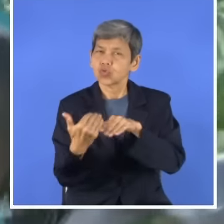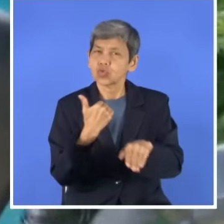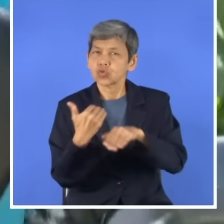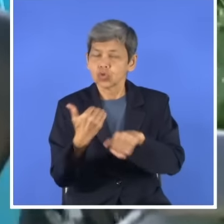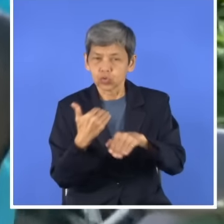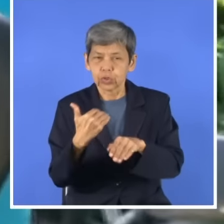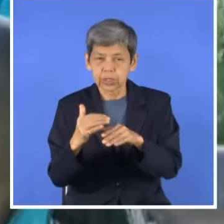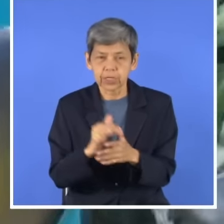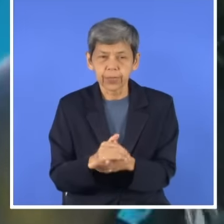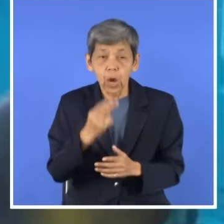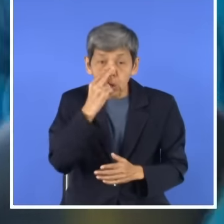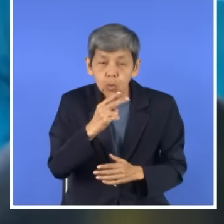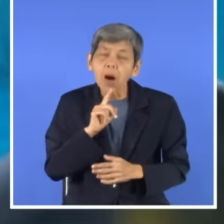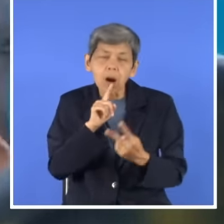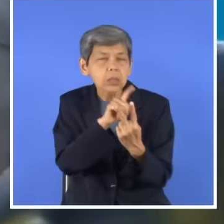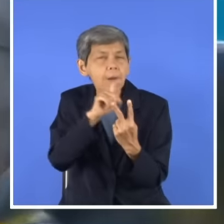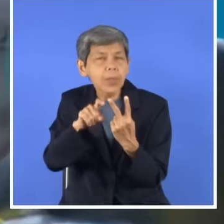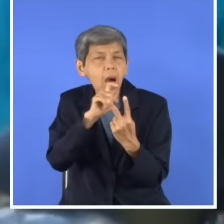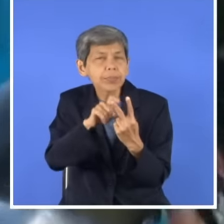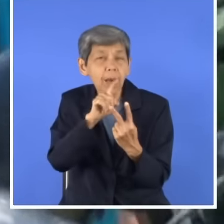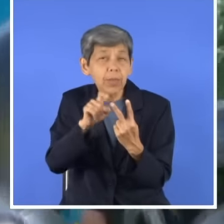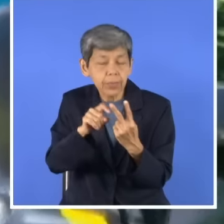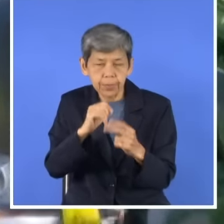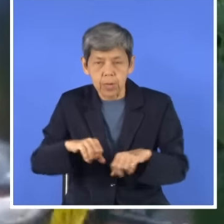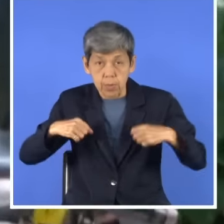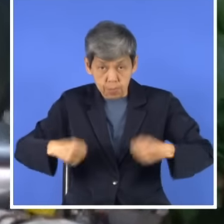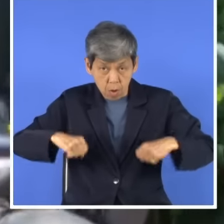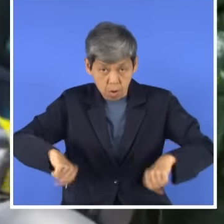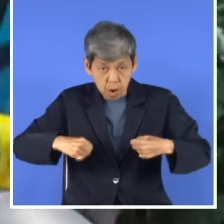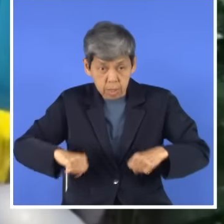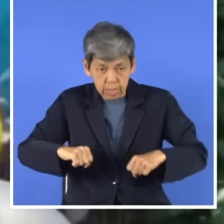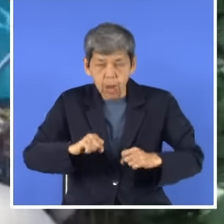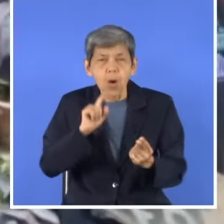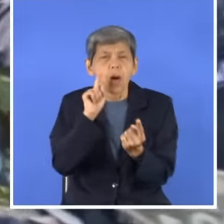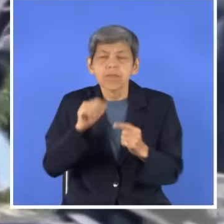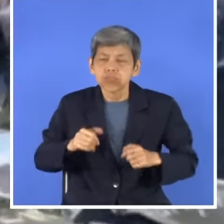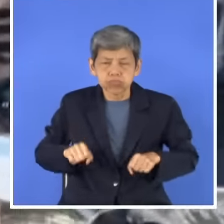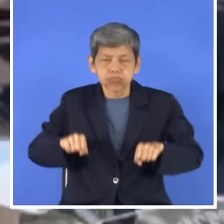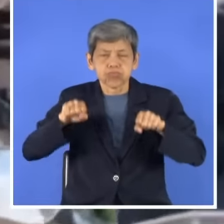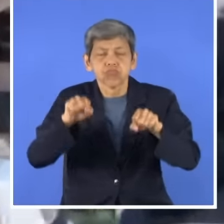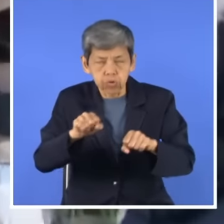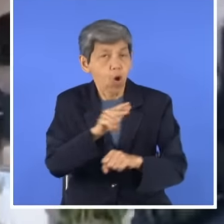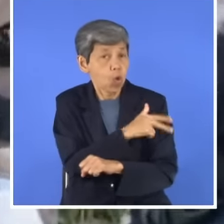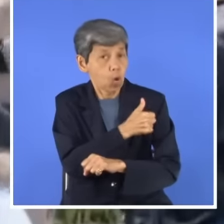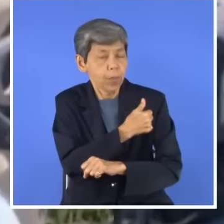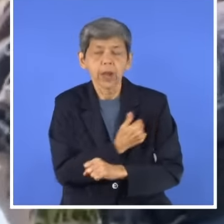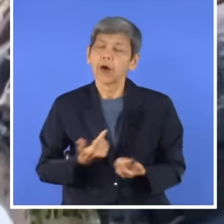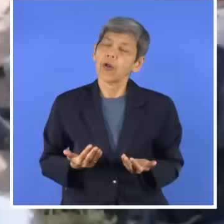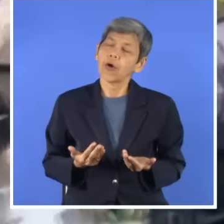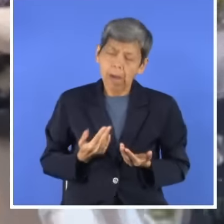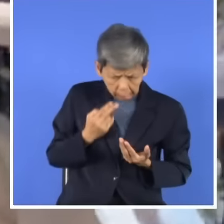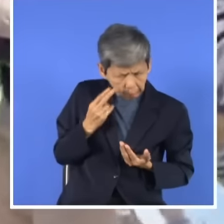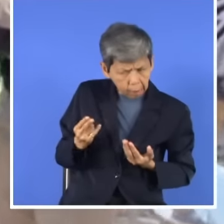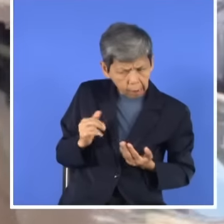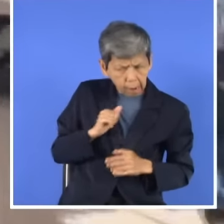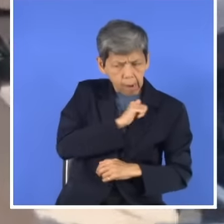าอย่างนั้นจากการสอบสวนเนี่ยทราบว่าผู้ก่อเหตุได้ขี่มอเตอร์ไซค์ไปหาหมอที่โรงพยาบาลพิมายแต่ว่าในระหว่างนั้นเนี่ยไปพบกระเป๋